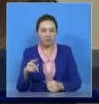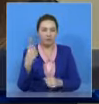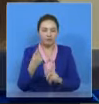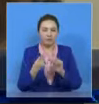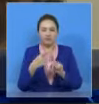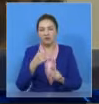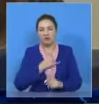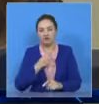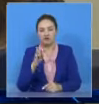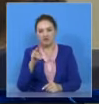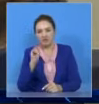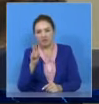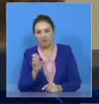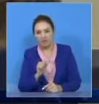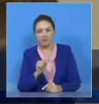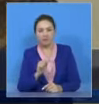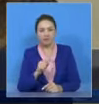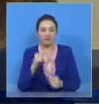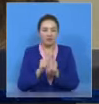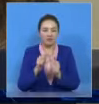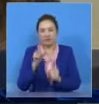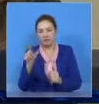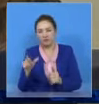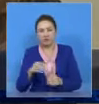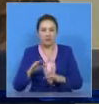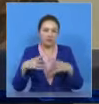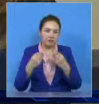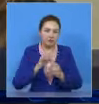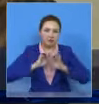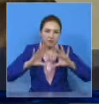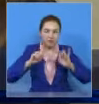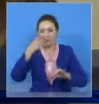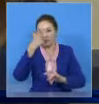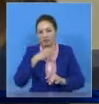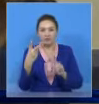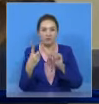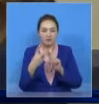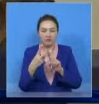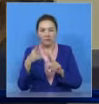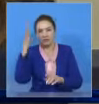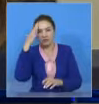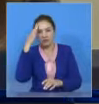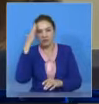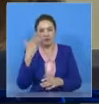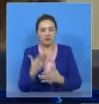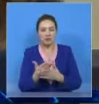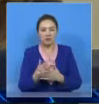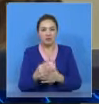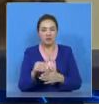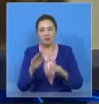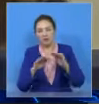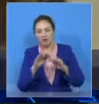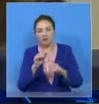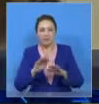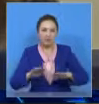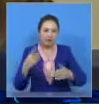тура у нас визитка каждый ребенок а себе с 8 рассказывает второй тур у нас таланты лет киллер детки